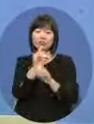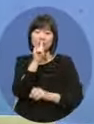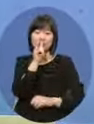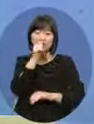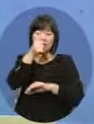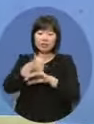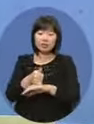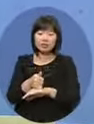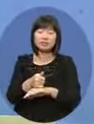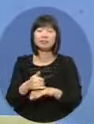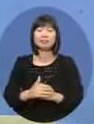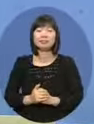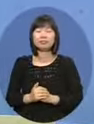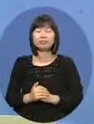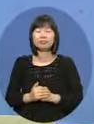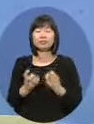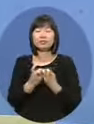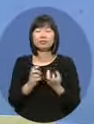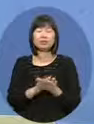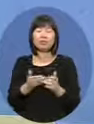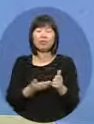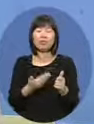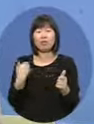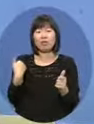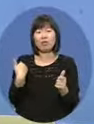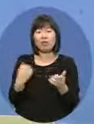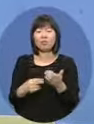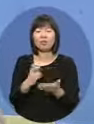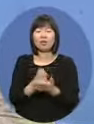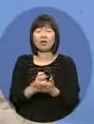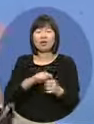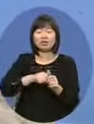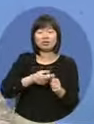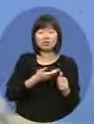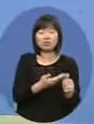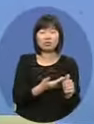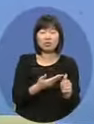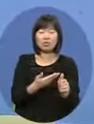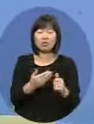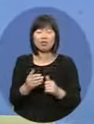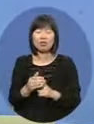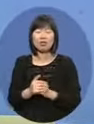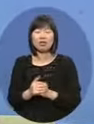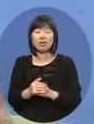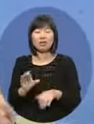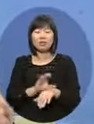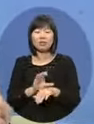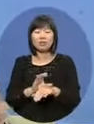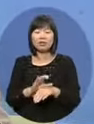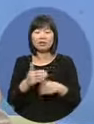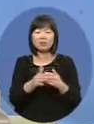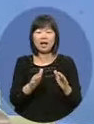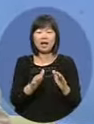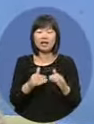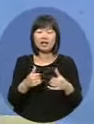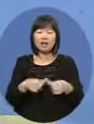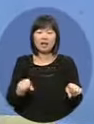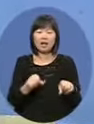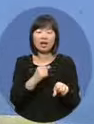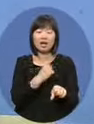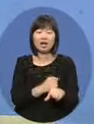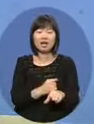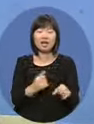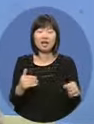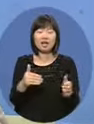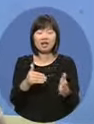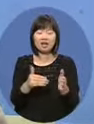어떻게 놀아줘야 될지도 모르겠어요, 네. 사실. 네. 벌칙을 주거나 아니면 컴퓨터를 막 거실로 빼거나 네. 이런 네. 식의 아, 몇 개 상황이 안 네. 되는 네. 경우가 아마 대부분일